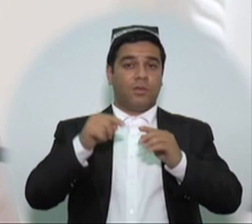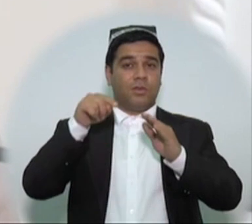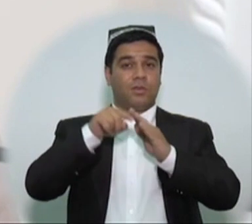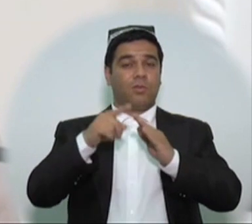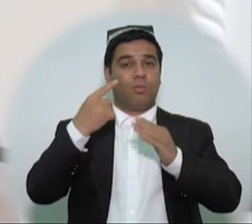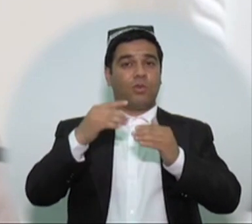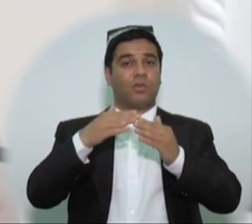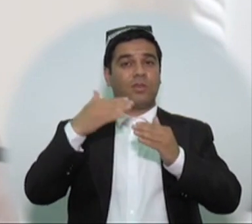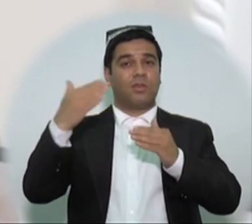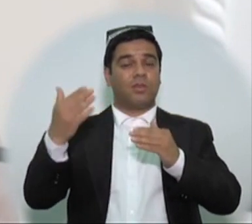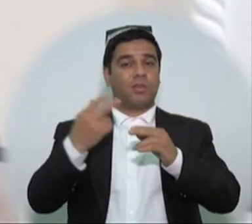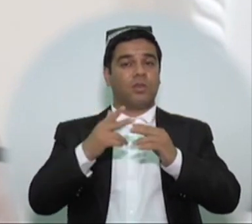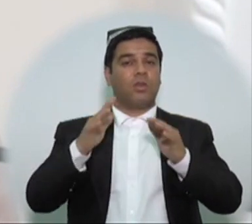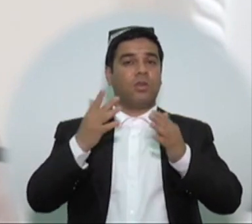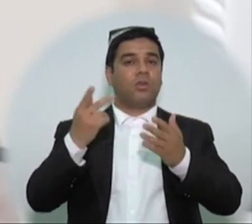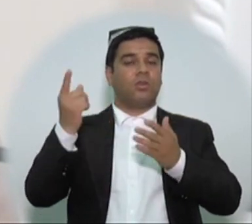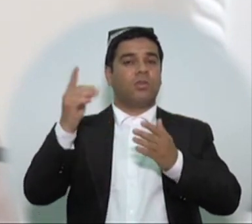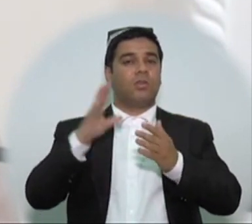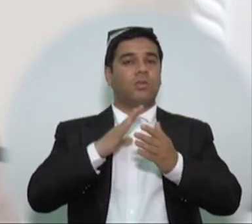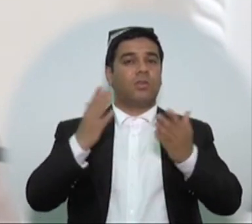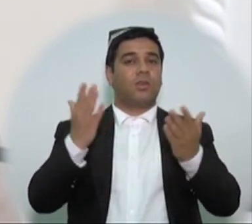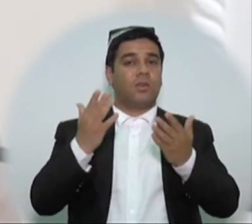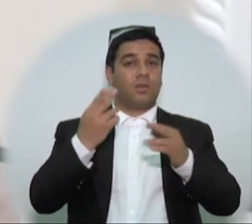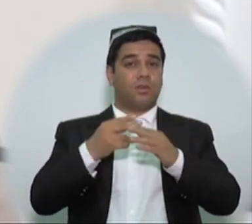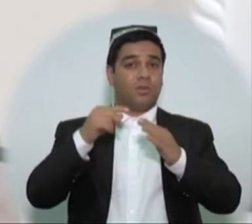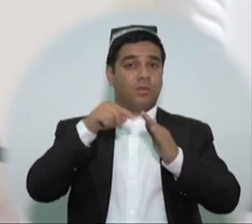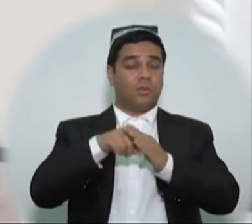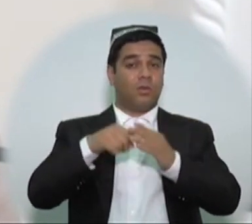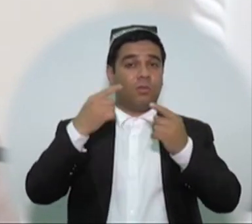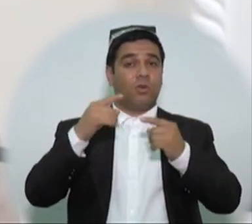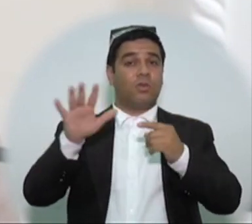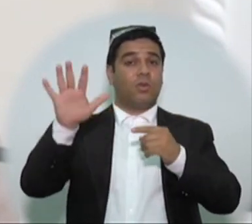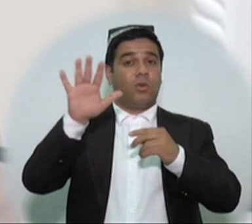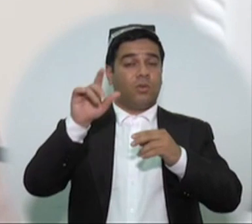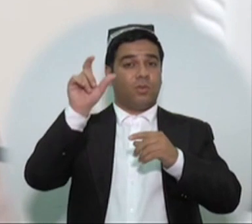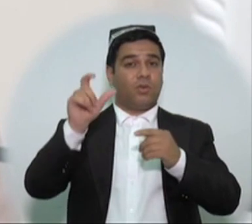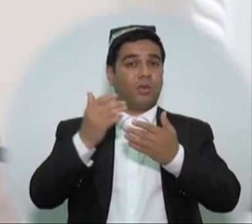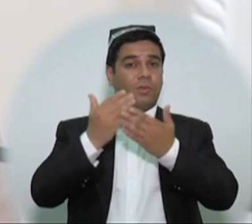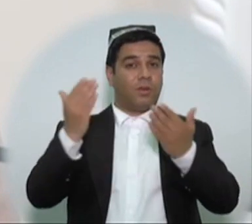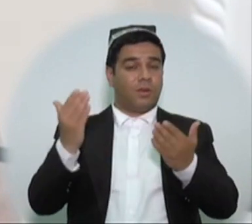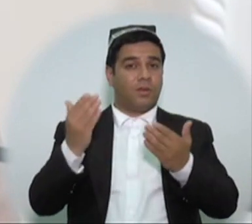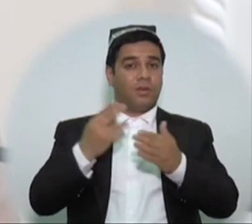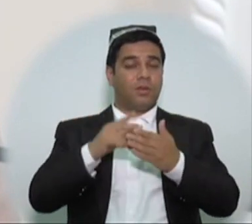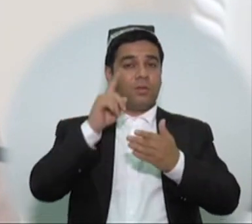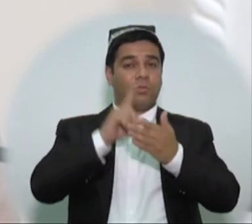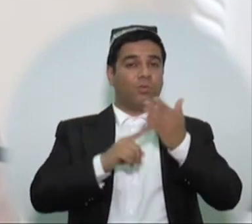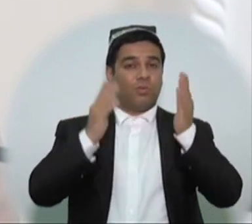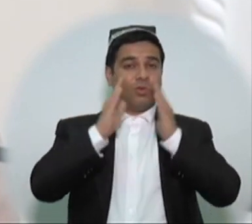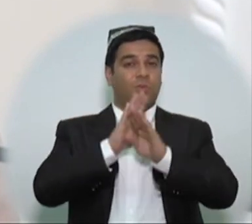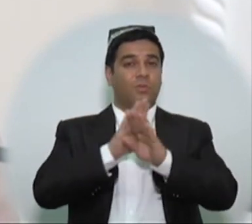qismida holat qanday ekanini o'sha boshqa olamni vakillari musulmon